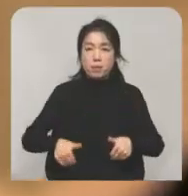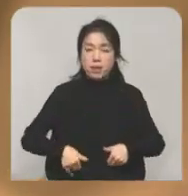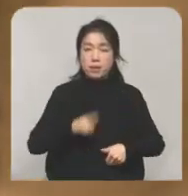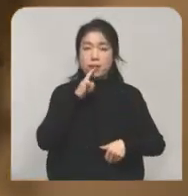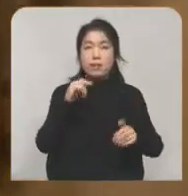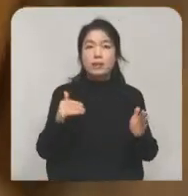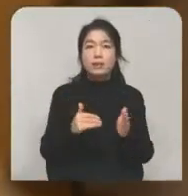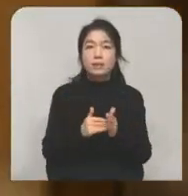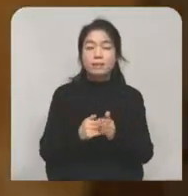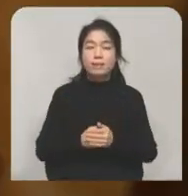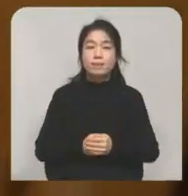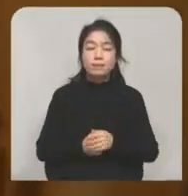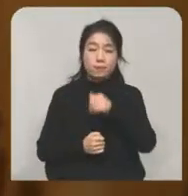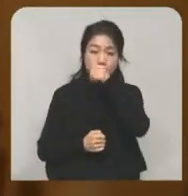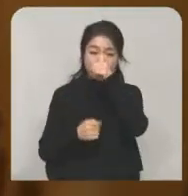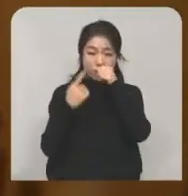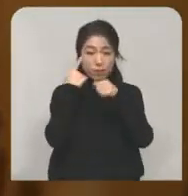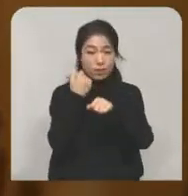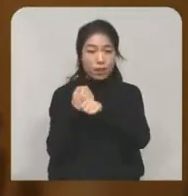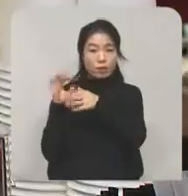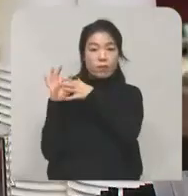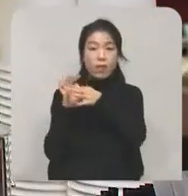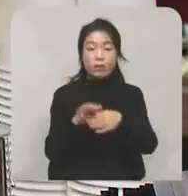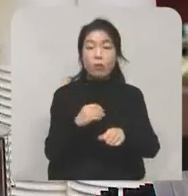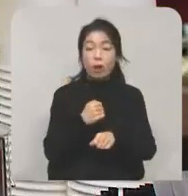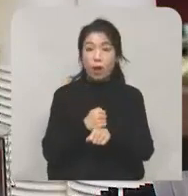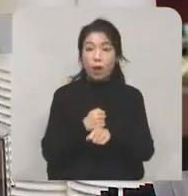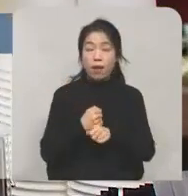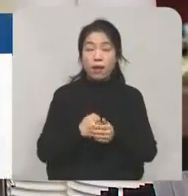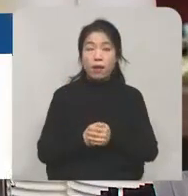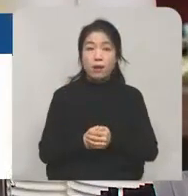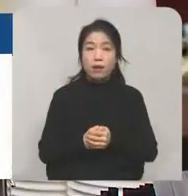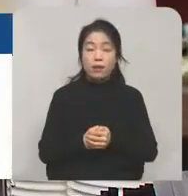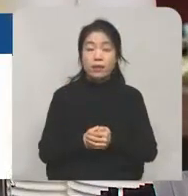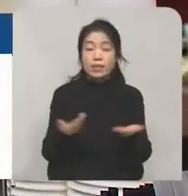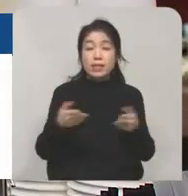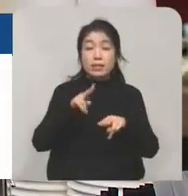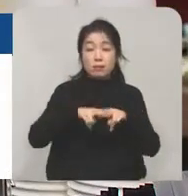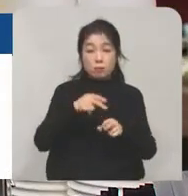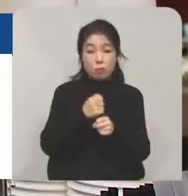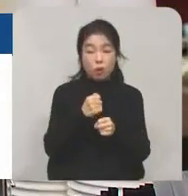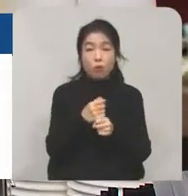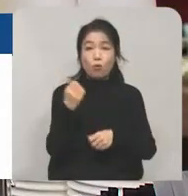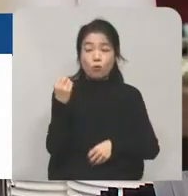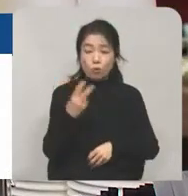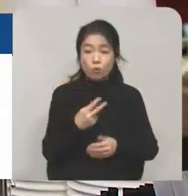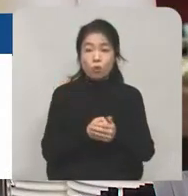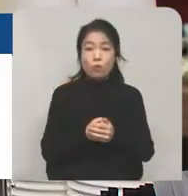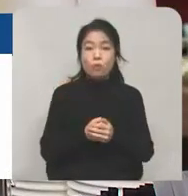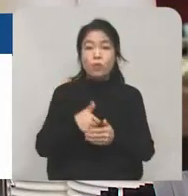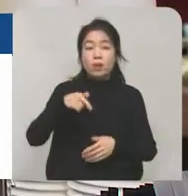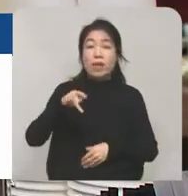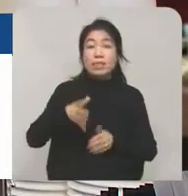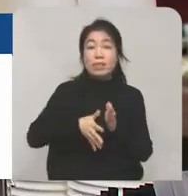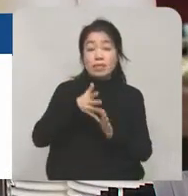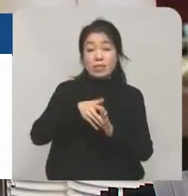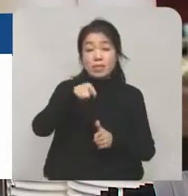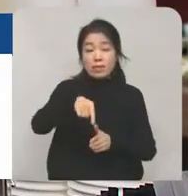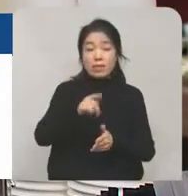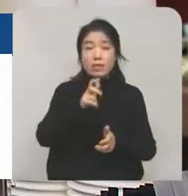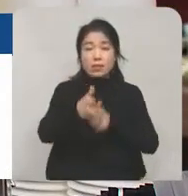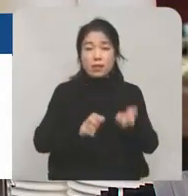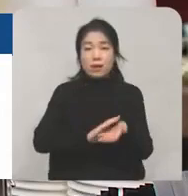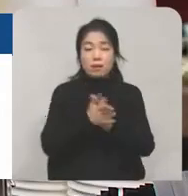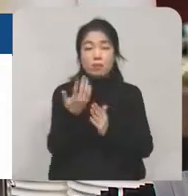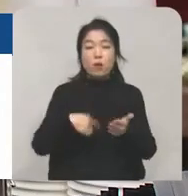나옵니다 연구는 계속될 것이고 어 또 일자리 창출도 되구요 1 시에서 이러니 상어 살을 위해서